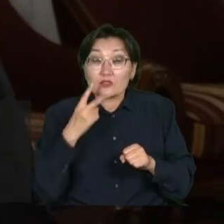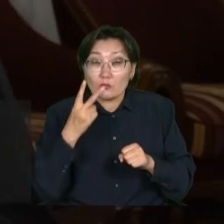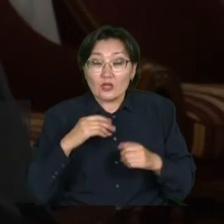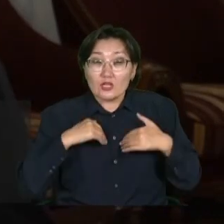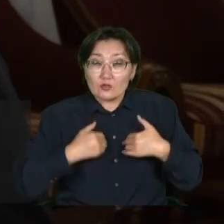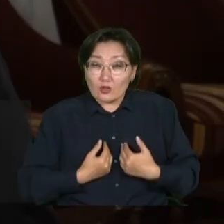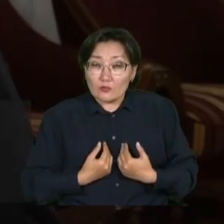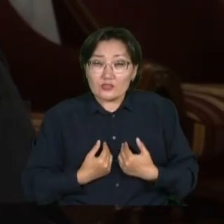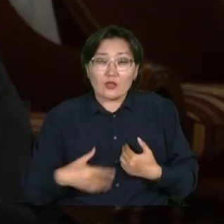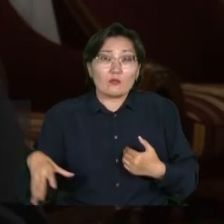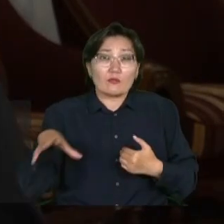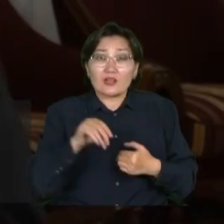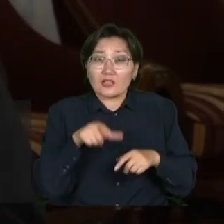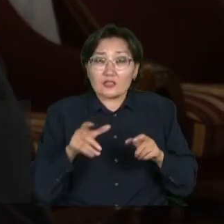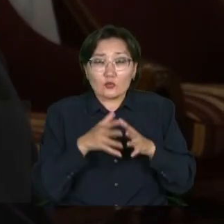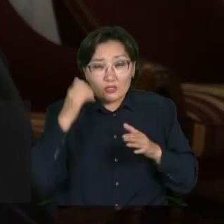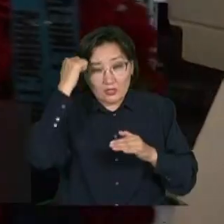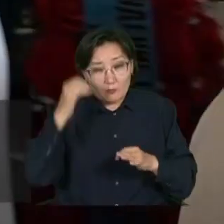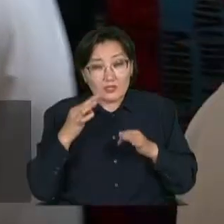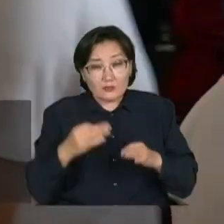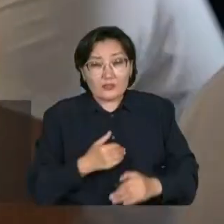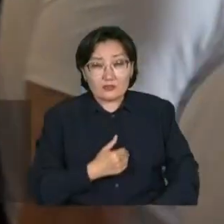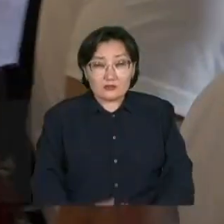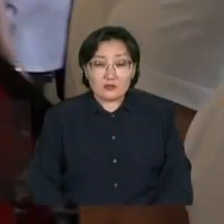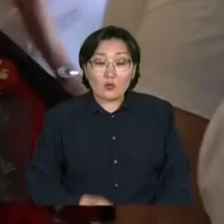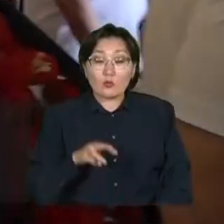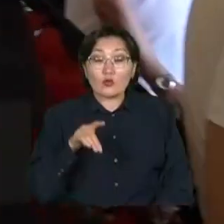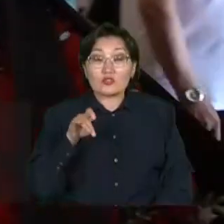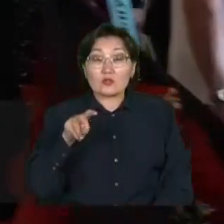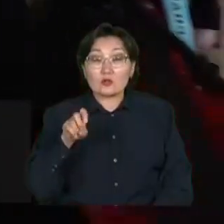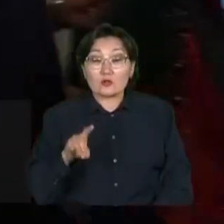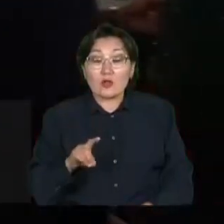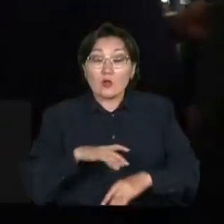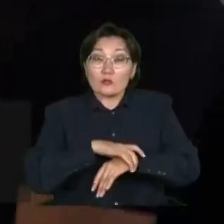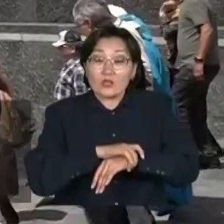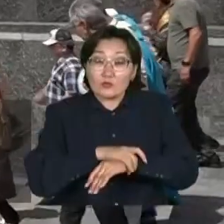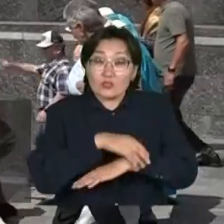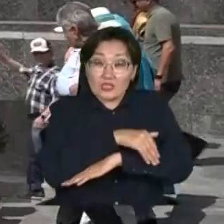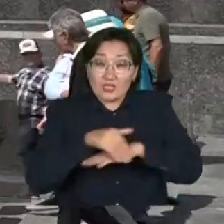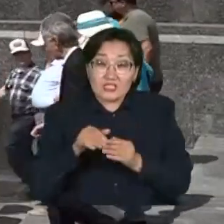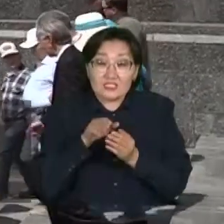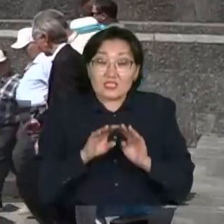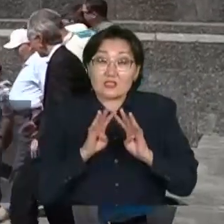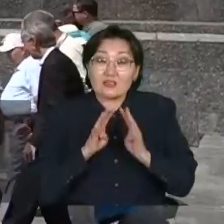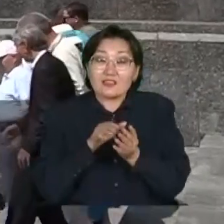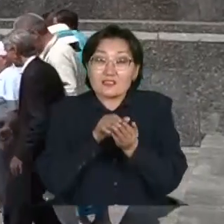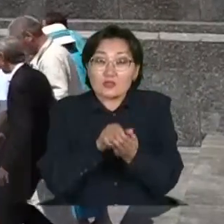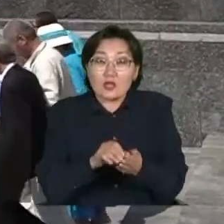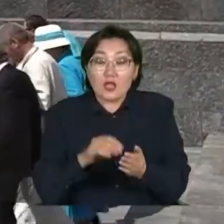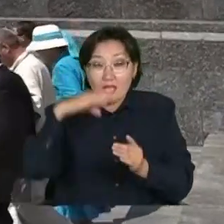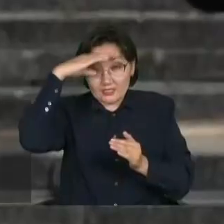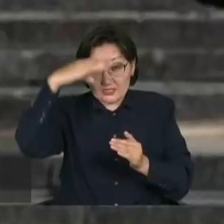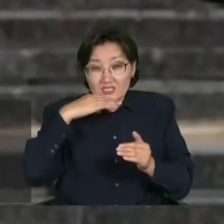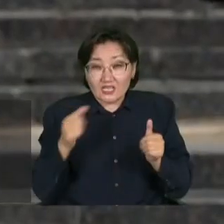Қайғыға ортақтасқан барлық жанға алғысымды білдірем. Мұрат Мұхтарұлы Райымбек даңғылының бойындағы зиратқа, әкесі Мұхтар